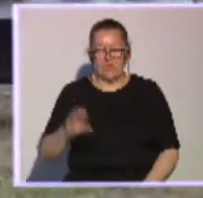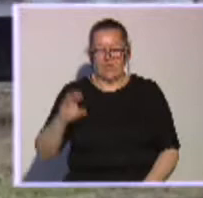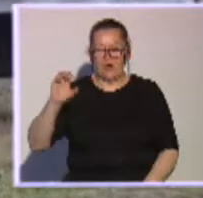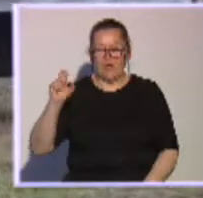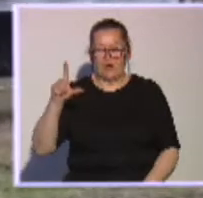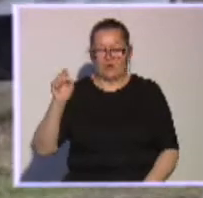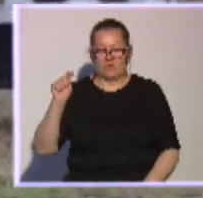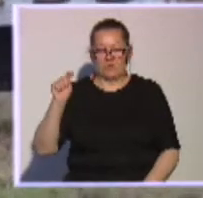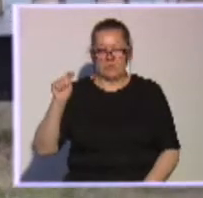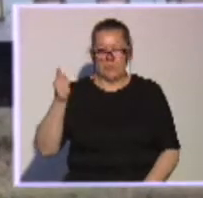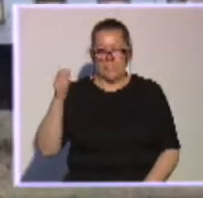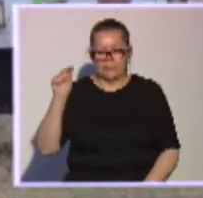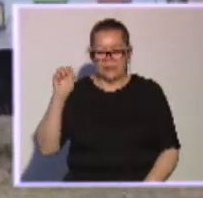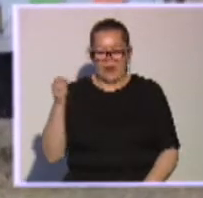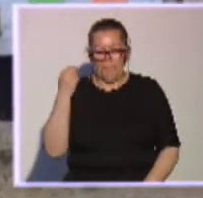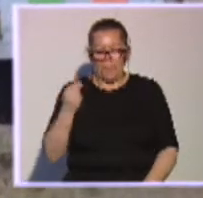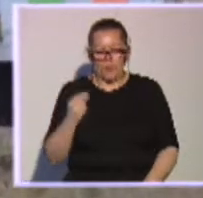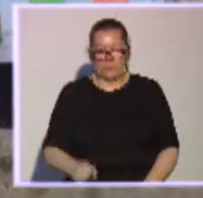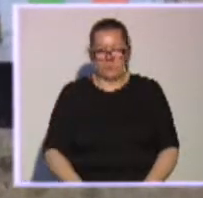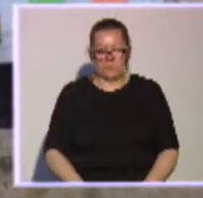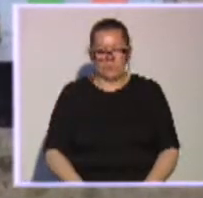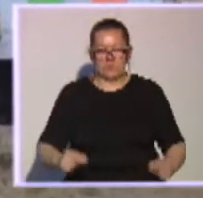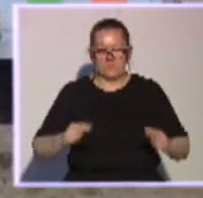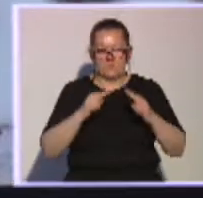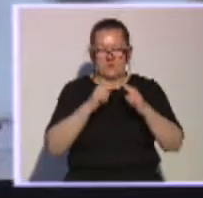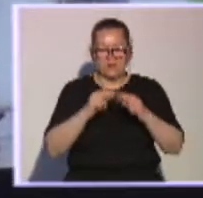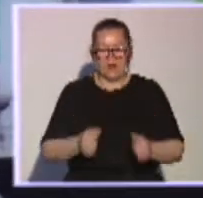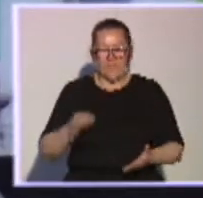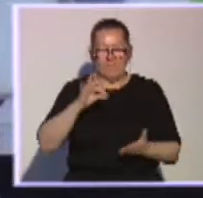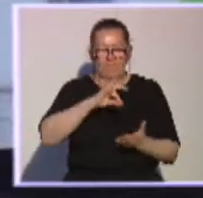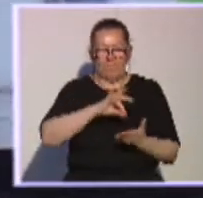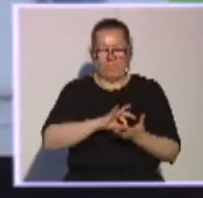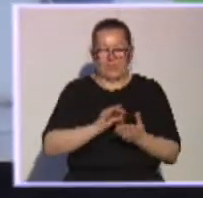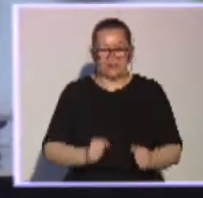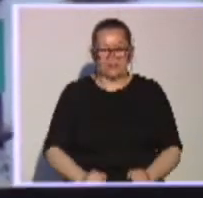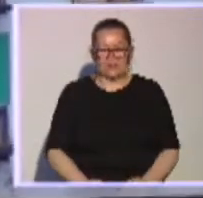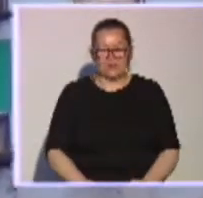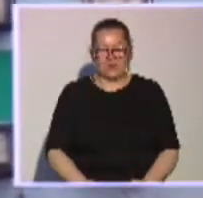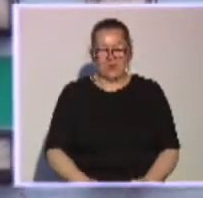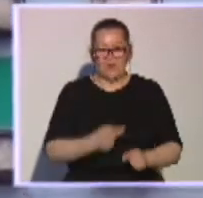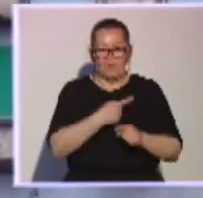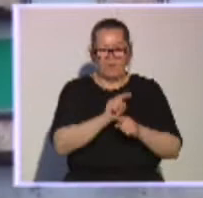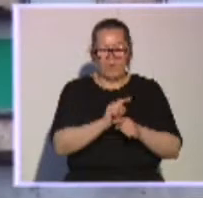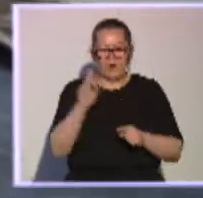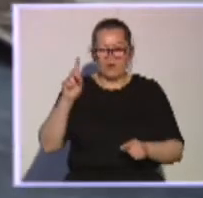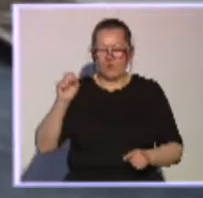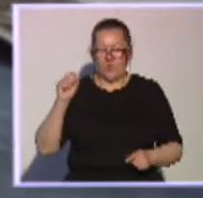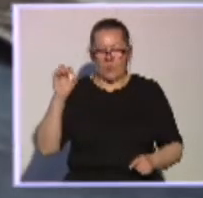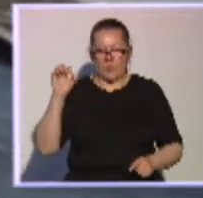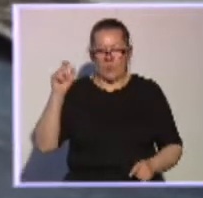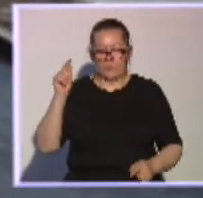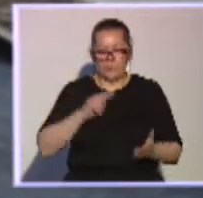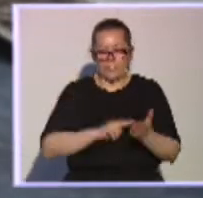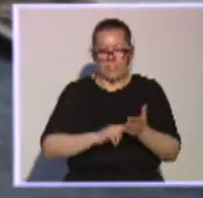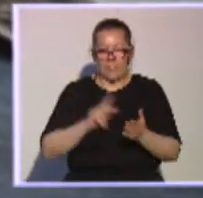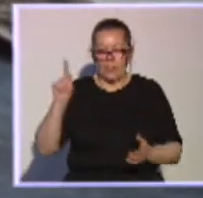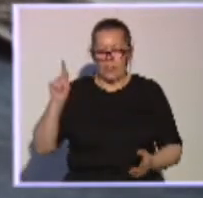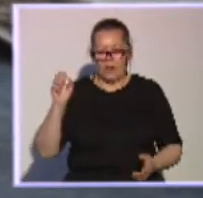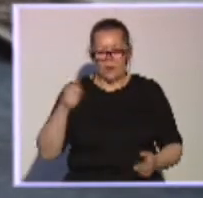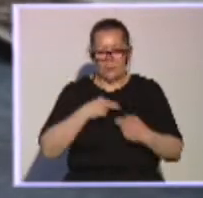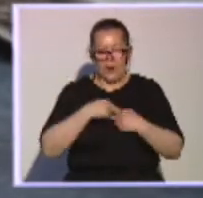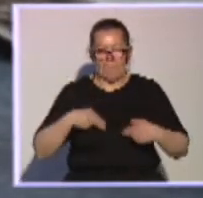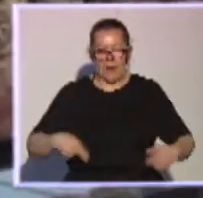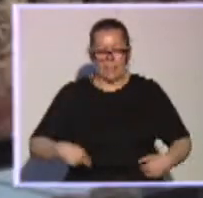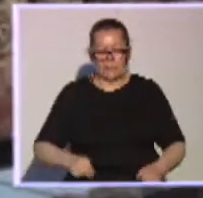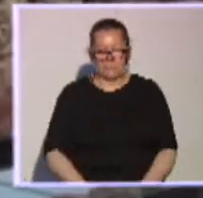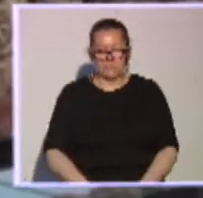care vine în sprijinul consumatorului. În cadrul întâlnirii a fost prezentată o situație a producătorilor din Dolj, Olt, Vâlcea, Gorj și Mehedinți,